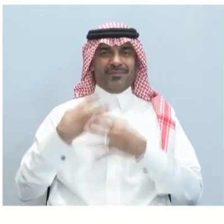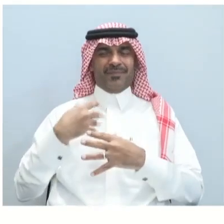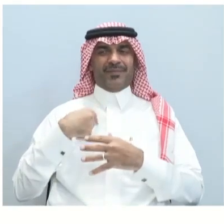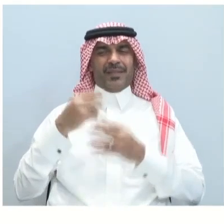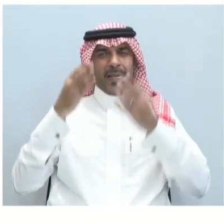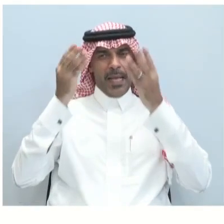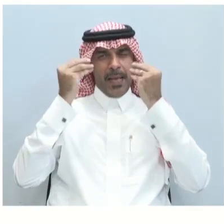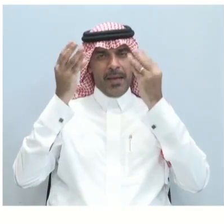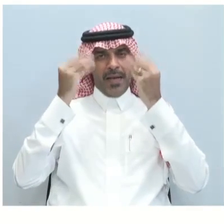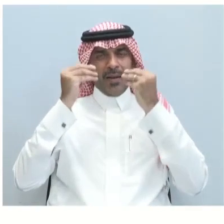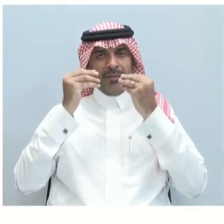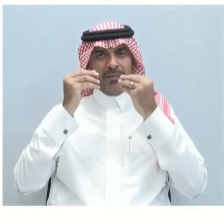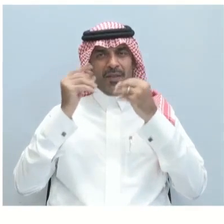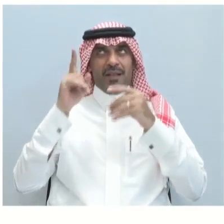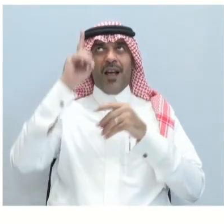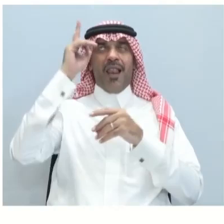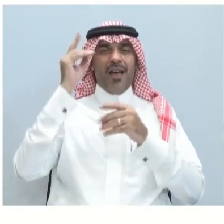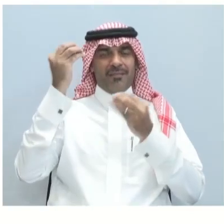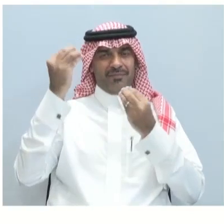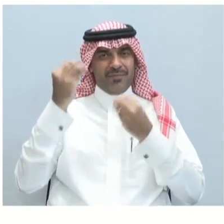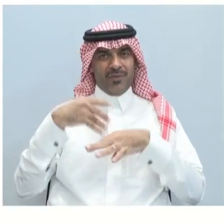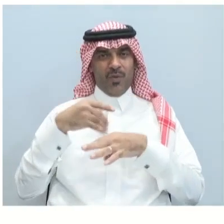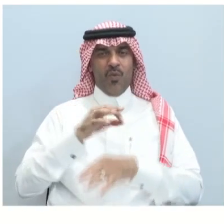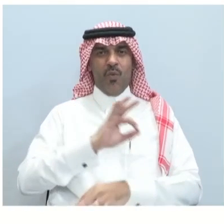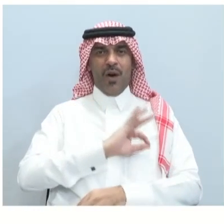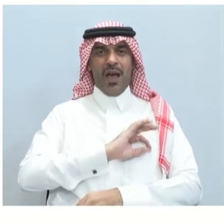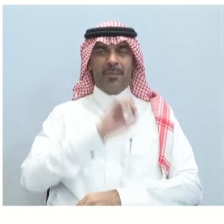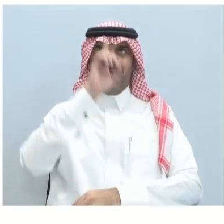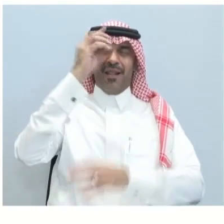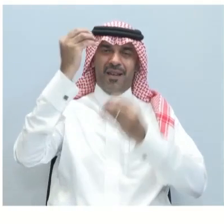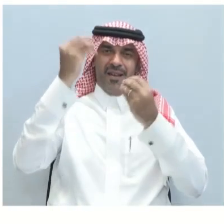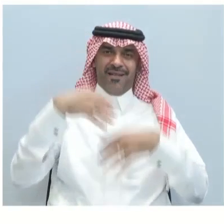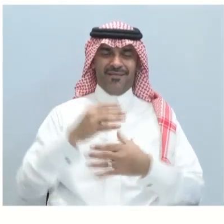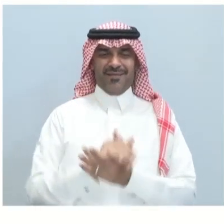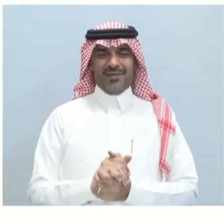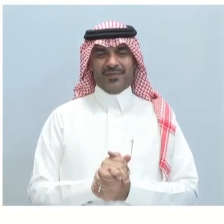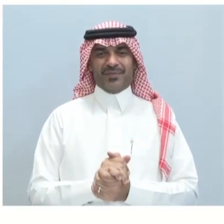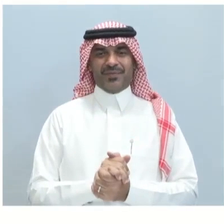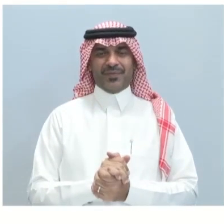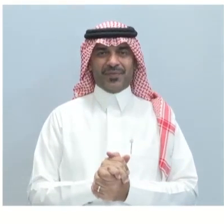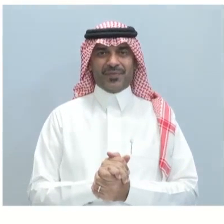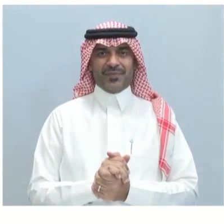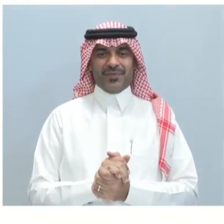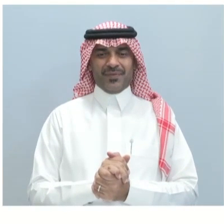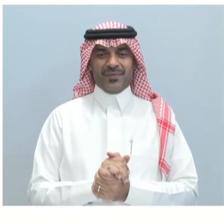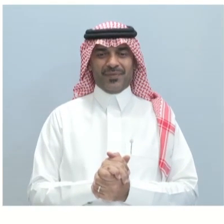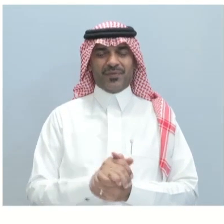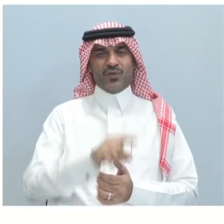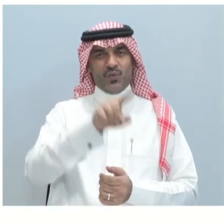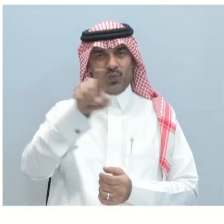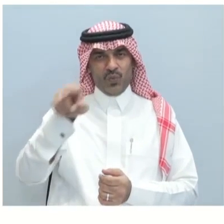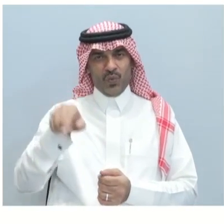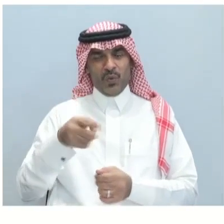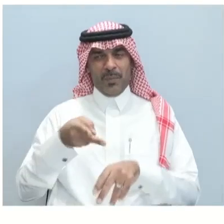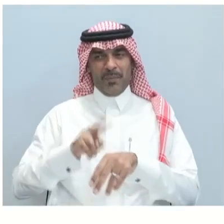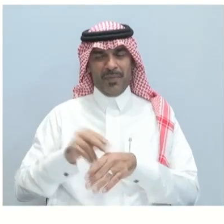تحت رضاء الله سبحانه وتعالى ورحمة منه اذا عودا جميل عودا حميدا وكل